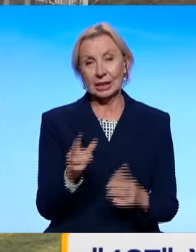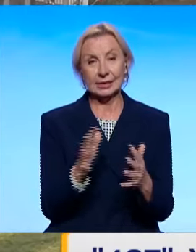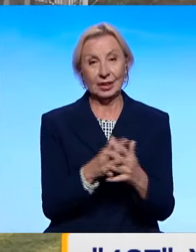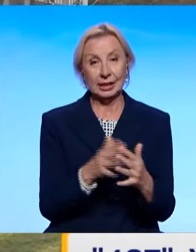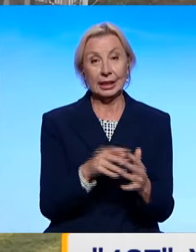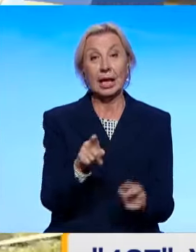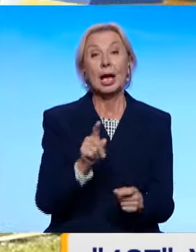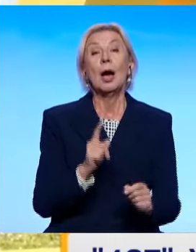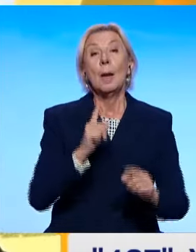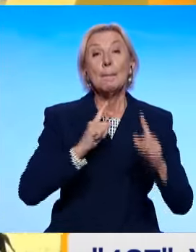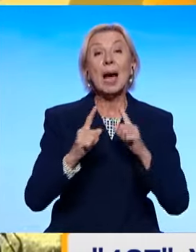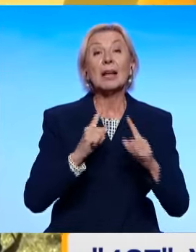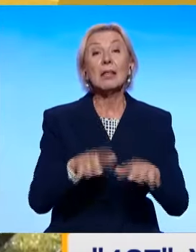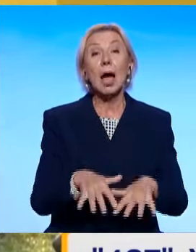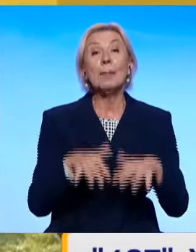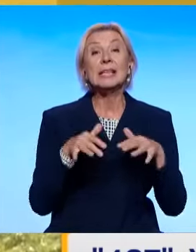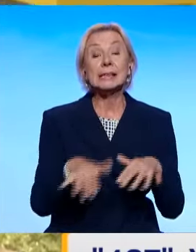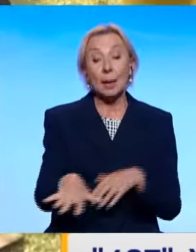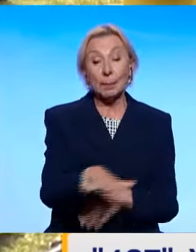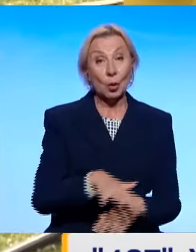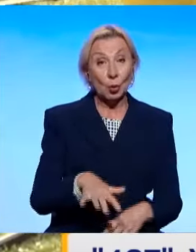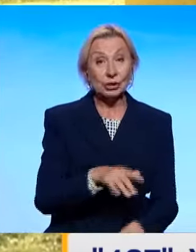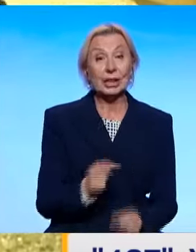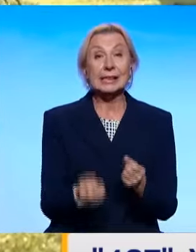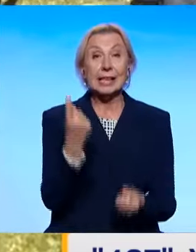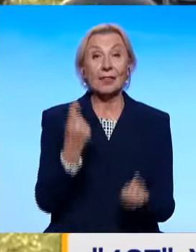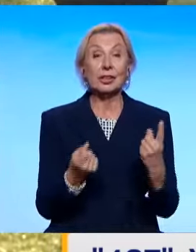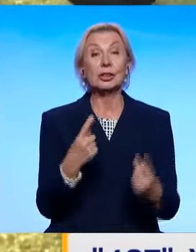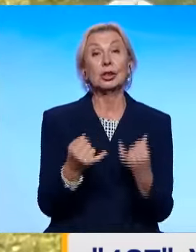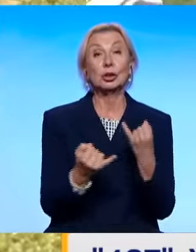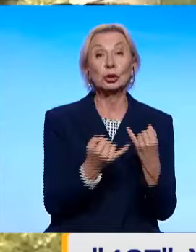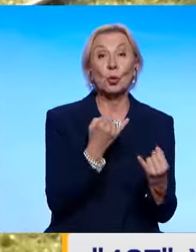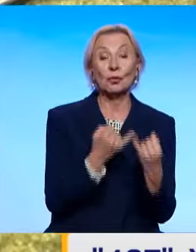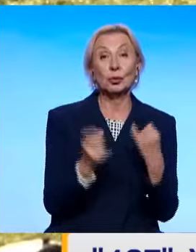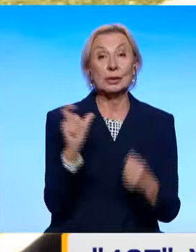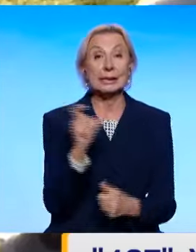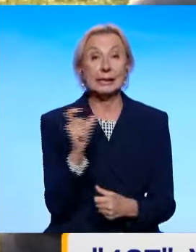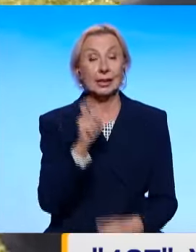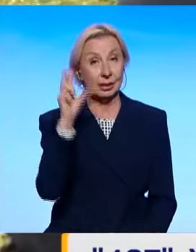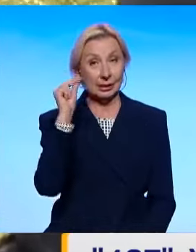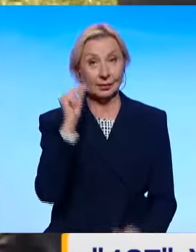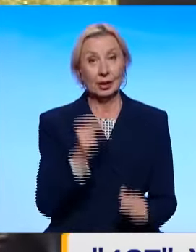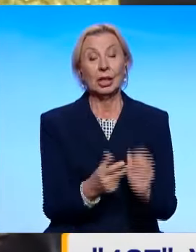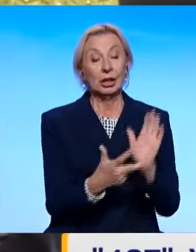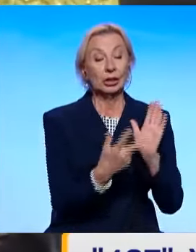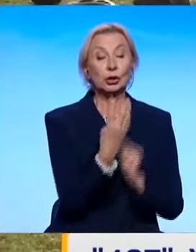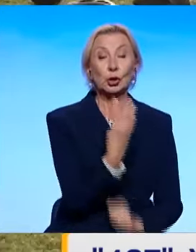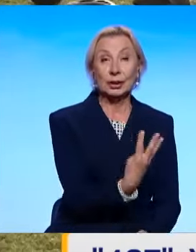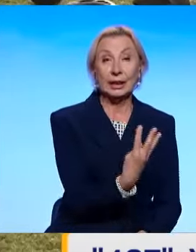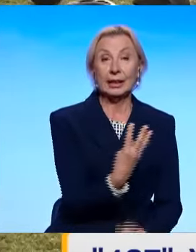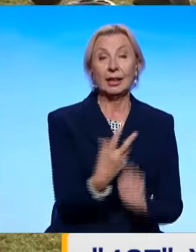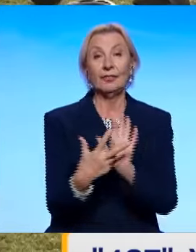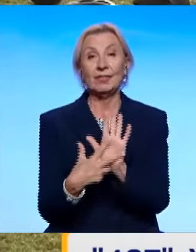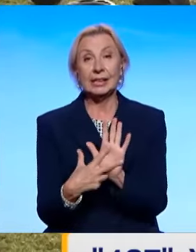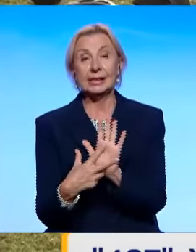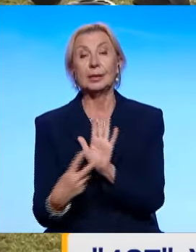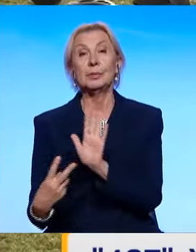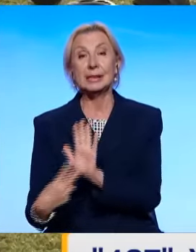парламентській площі британської столиці з'явилися жовто-сині цифри – 487. Саме